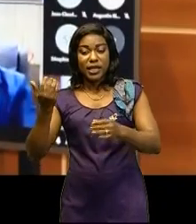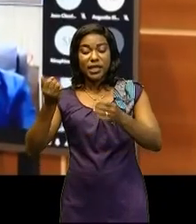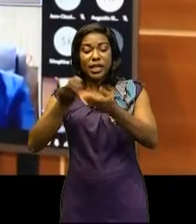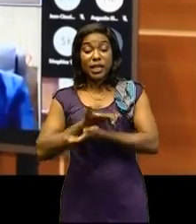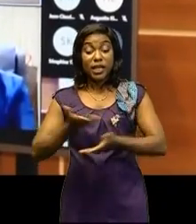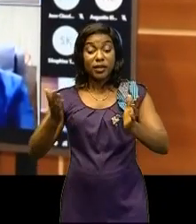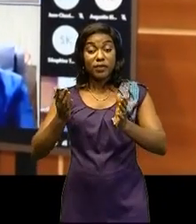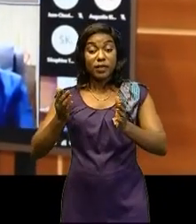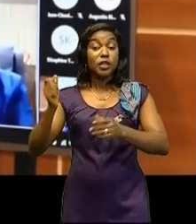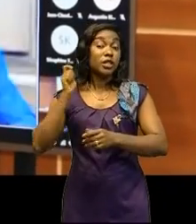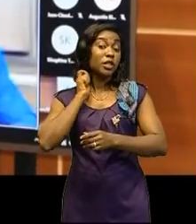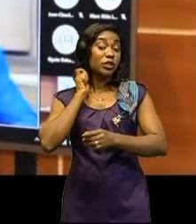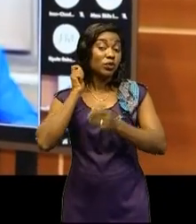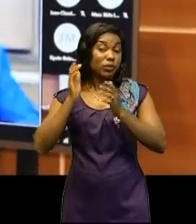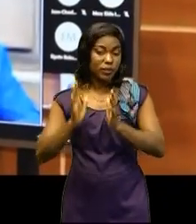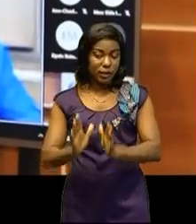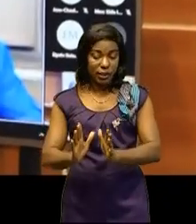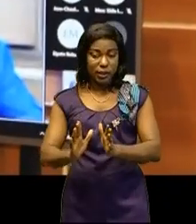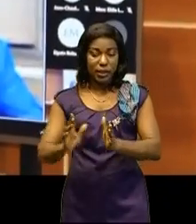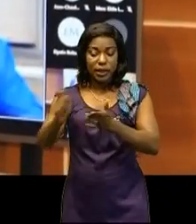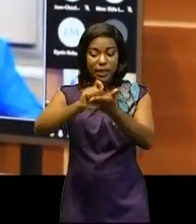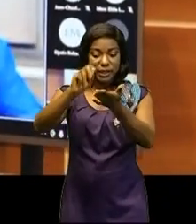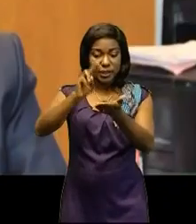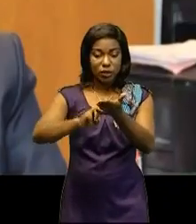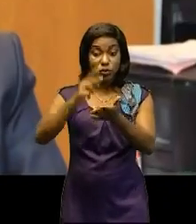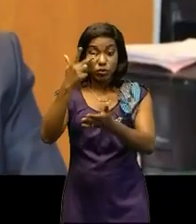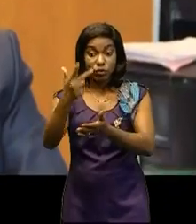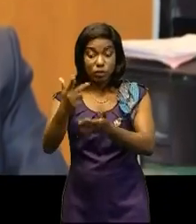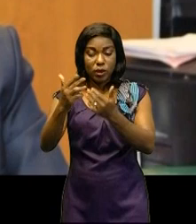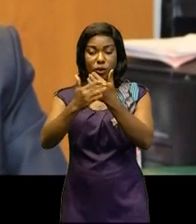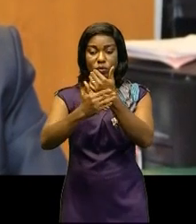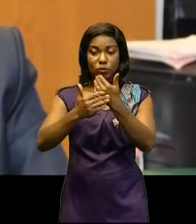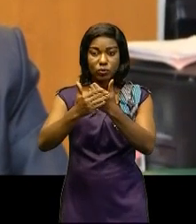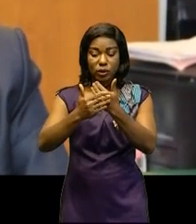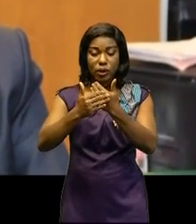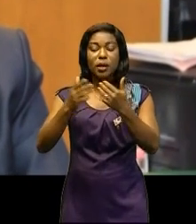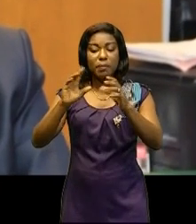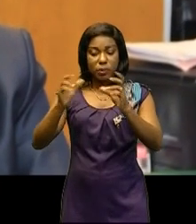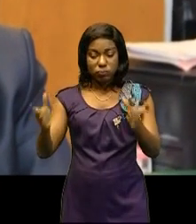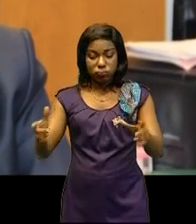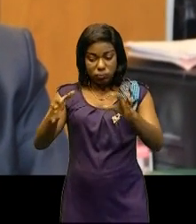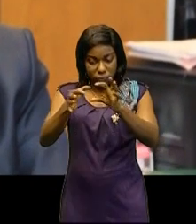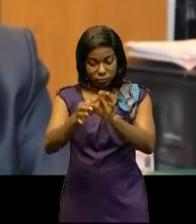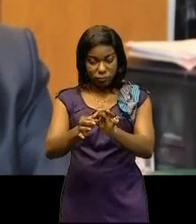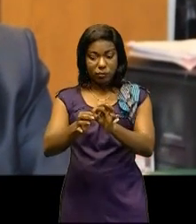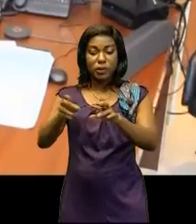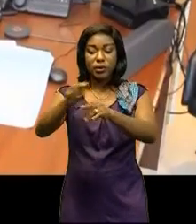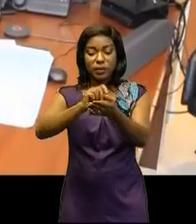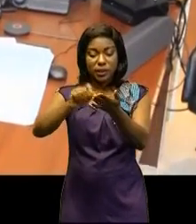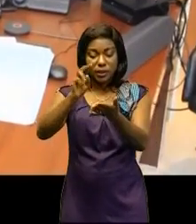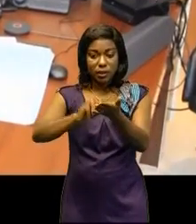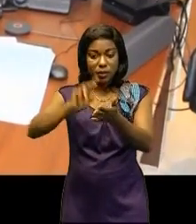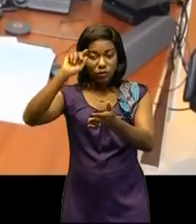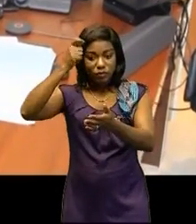publics après la signature ce mardi 3 août du protocole d'accord sanctionnant les négociations entre le gouvernement de